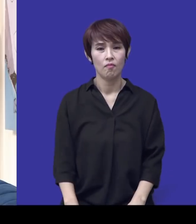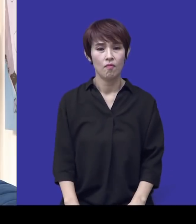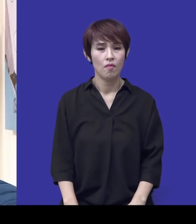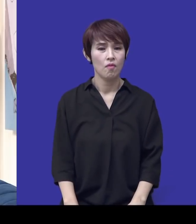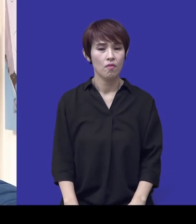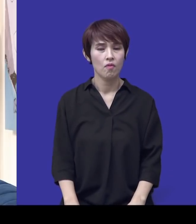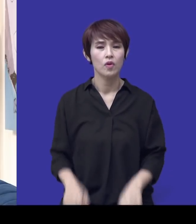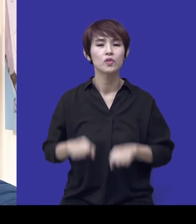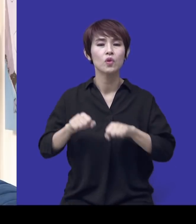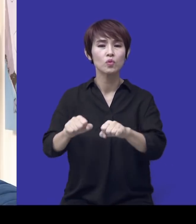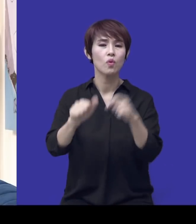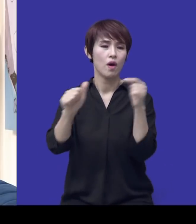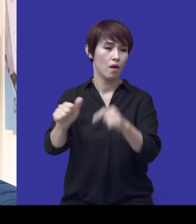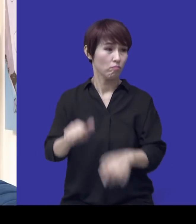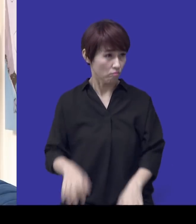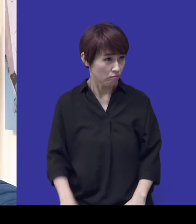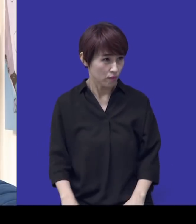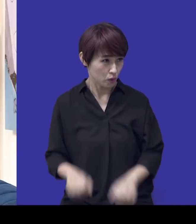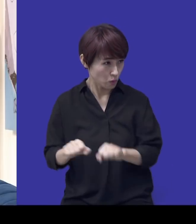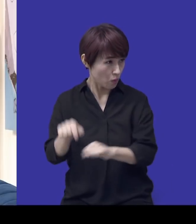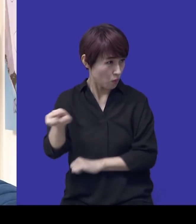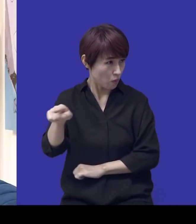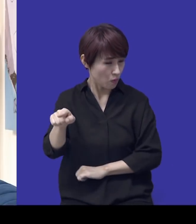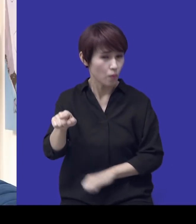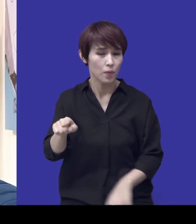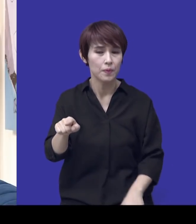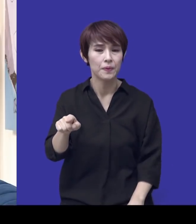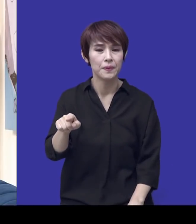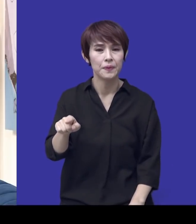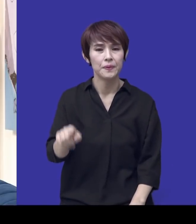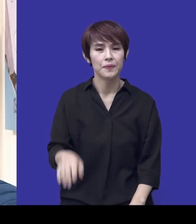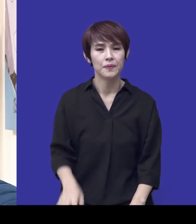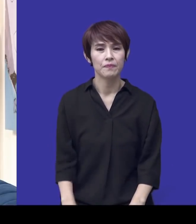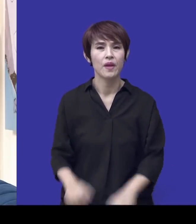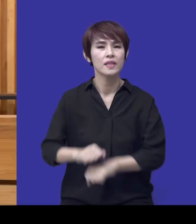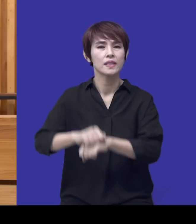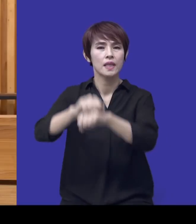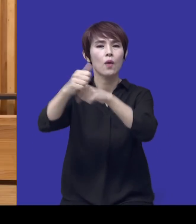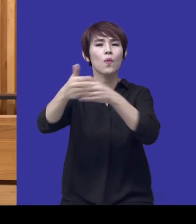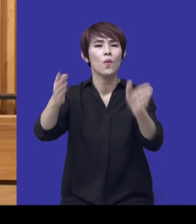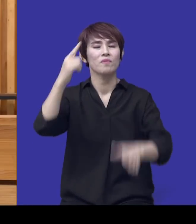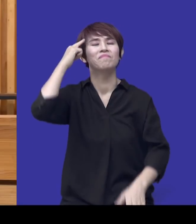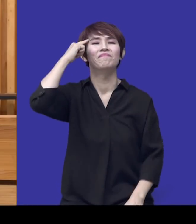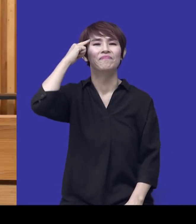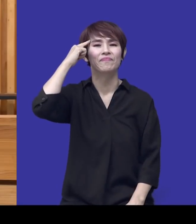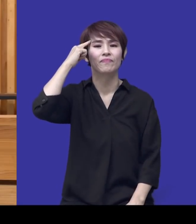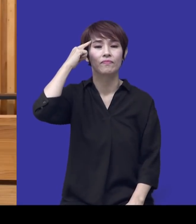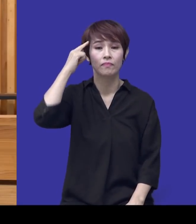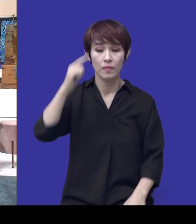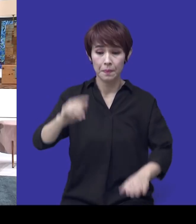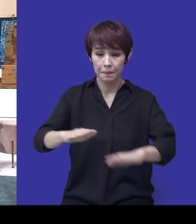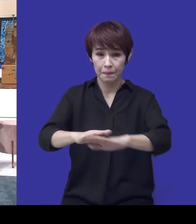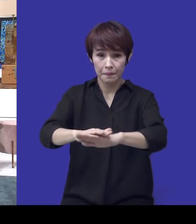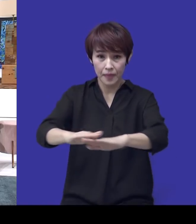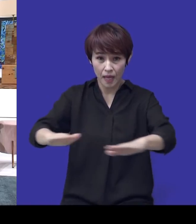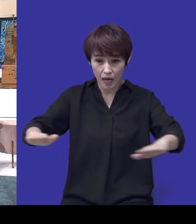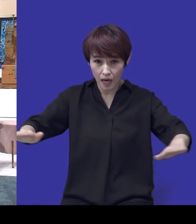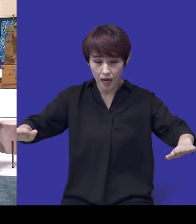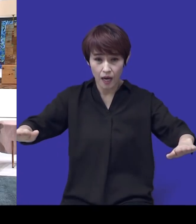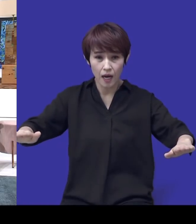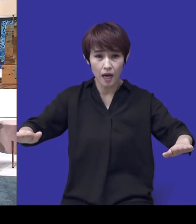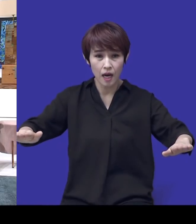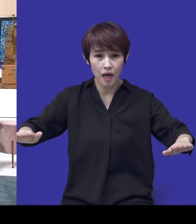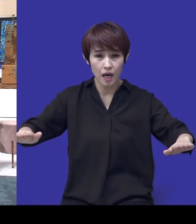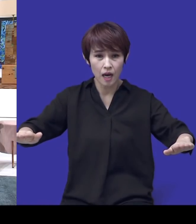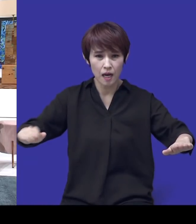거기를 청소하라고 하셔서 갔는데 저는 창고인 줄 알았어요. 왜냐면은 바닥에 다 뚫려 있고